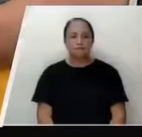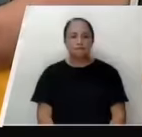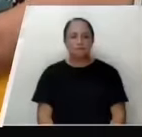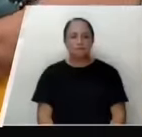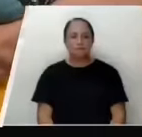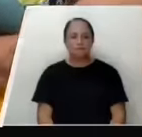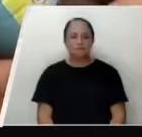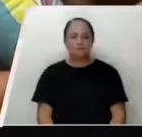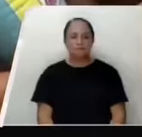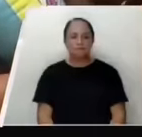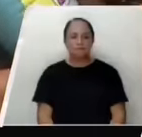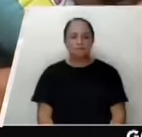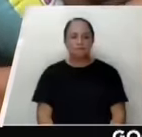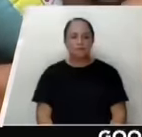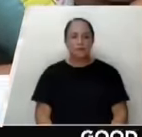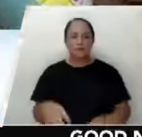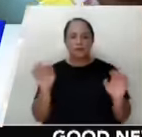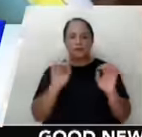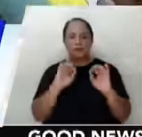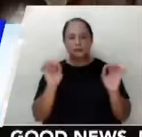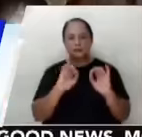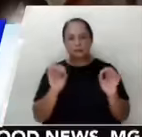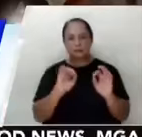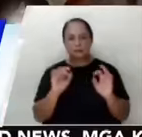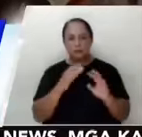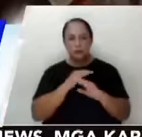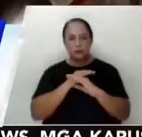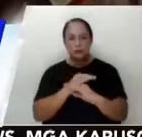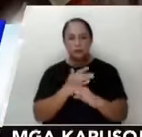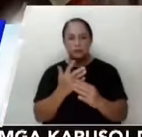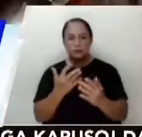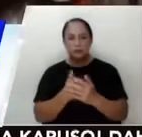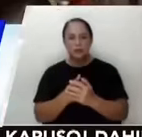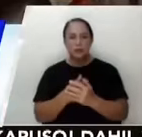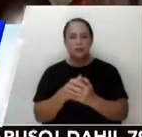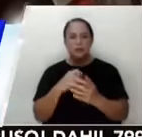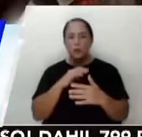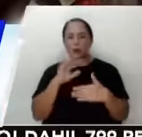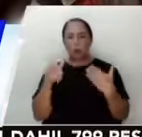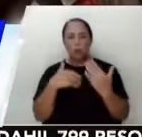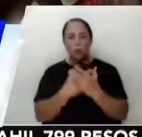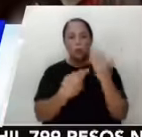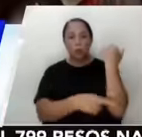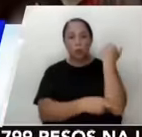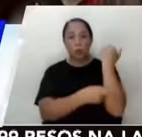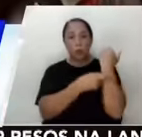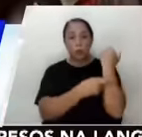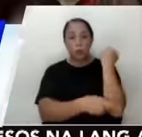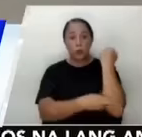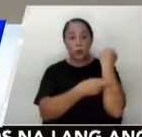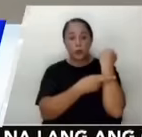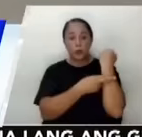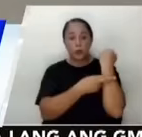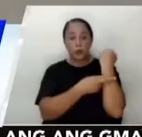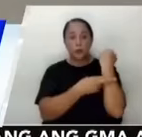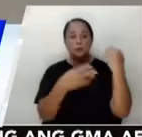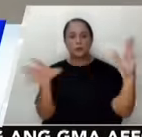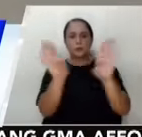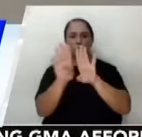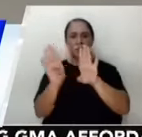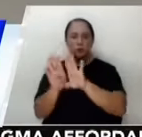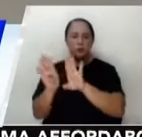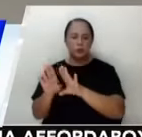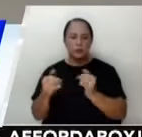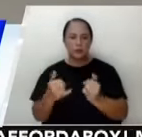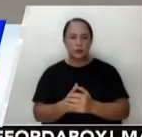Wala po tayong magagawa kasi minsan utos lang po. Lahat po ng resort dyan na bali pinasara po. Sa checkpoint na